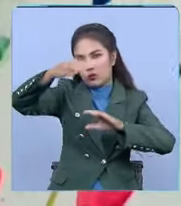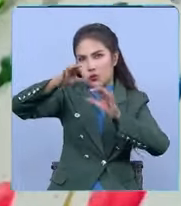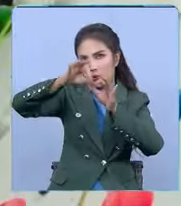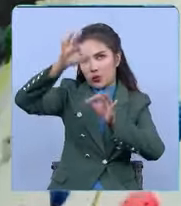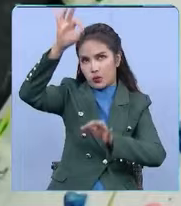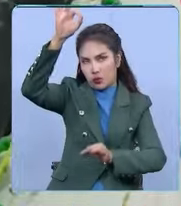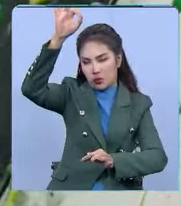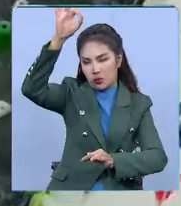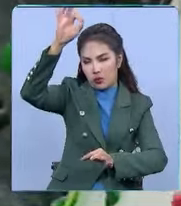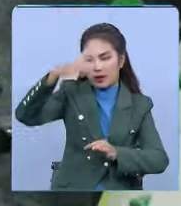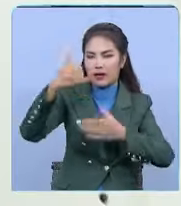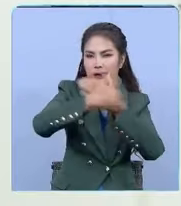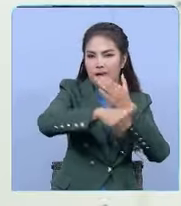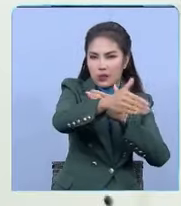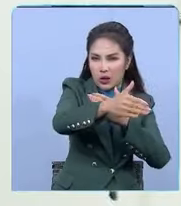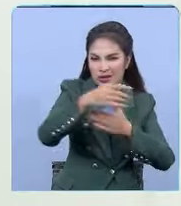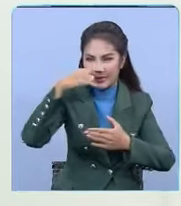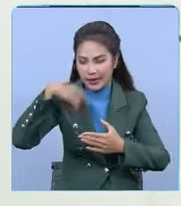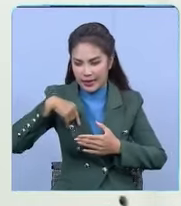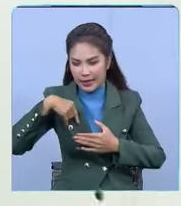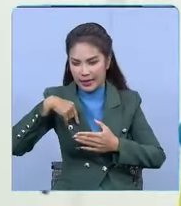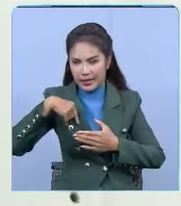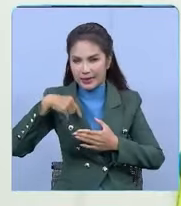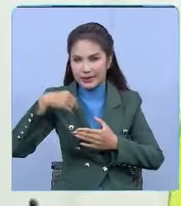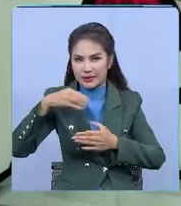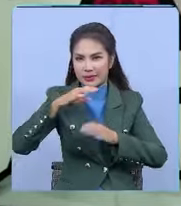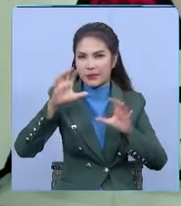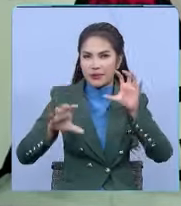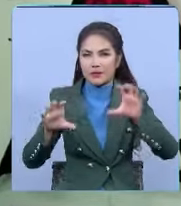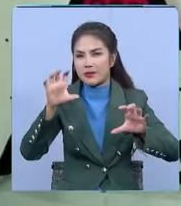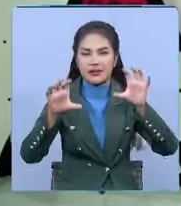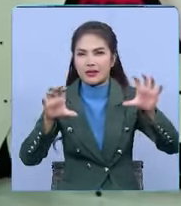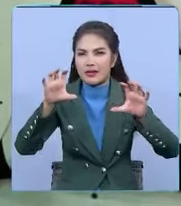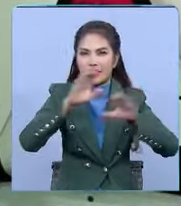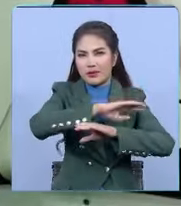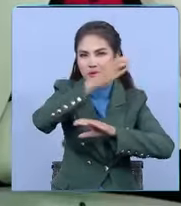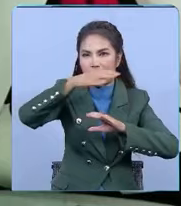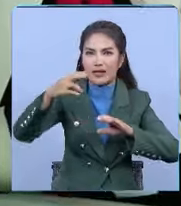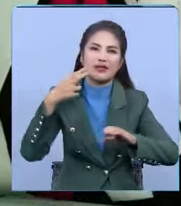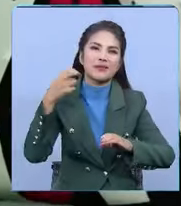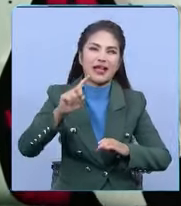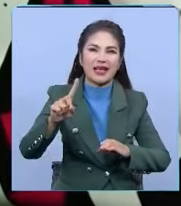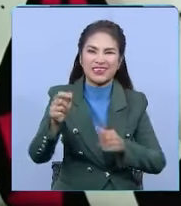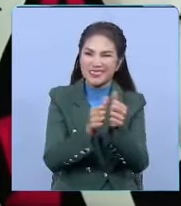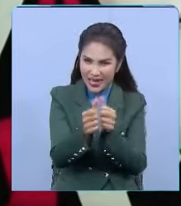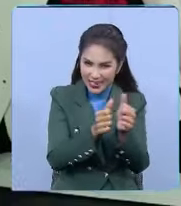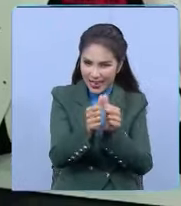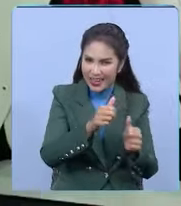ทนนท์หรือพี่กำลังปีนภูเขาน้ำแข็งครับ ผมจะขอชาเลนจ์กับพี่ปีนคู่กันเลยว่าใครจะไปถึงข้างบนก่อน ล